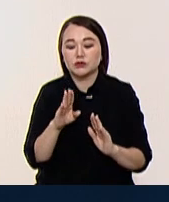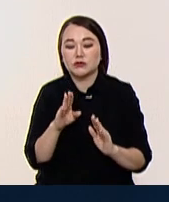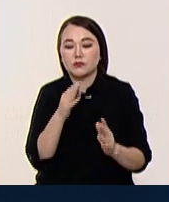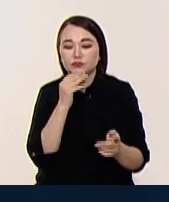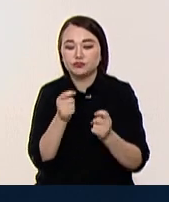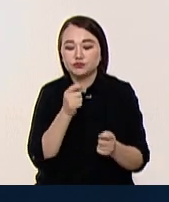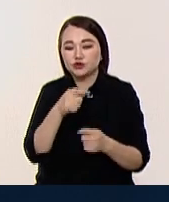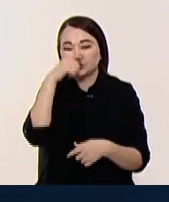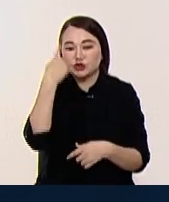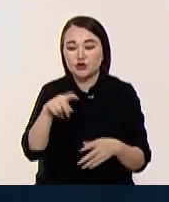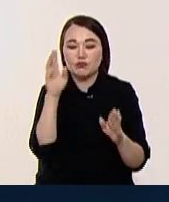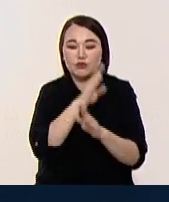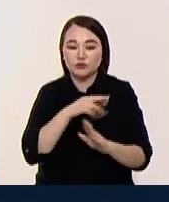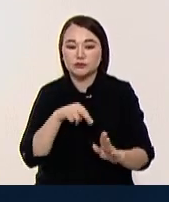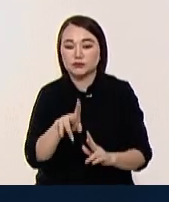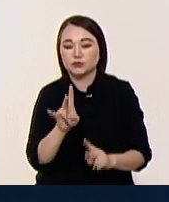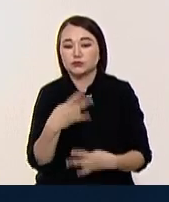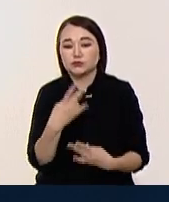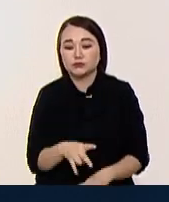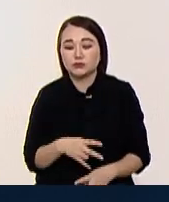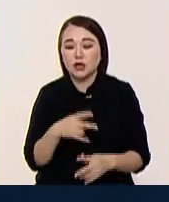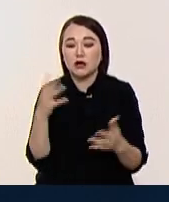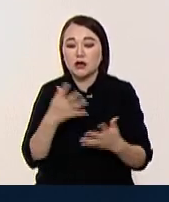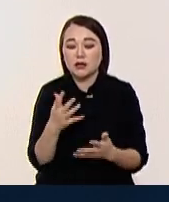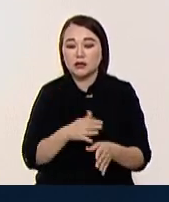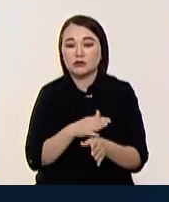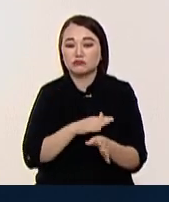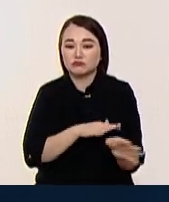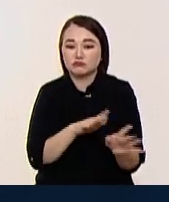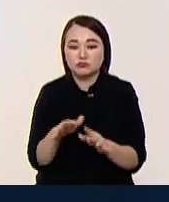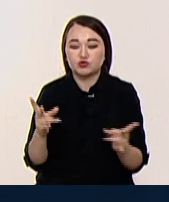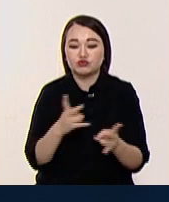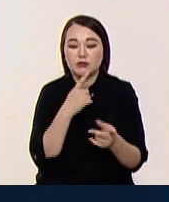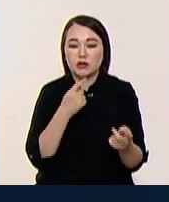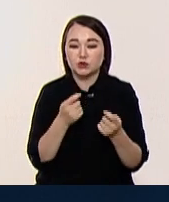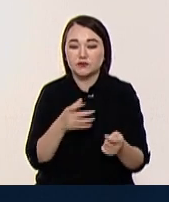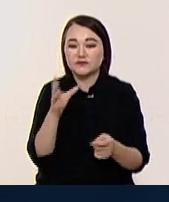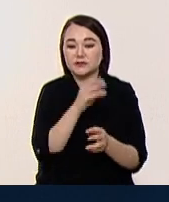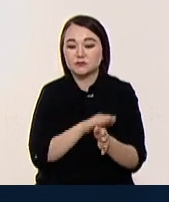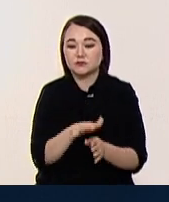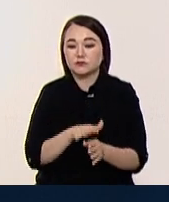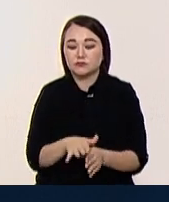предостеречься от прогулок в жаркую погоду. А какие меры предосторожности нужно соблюдать всем?